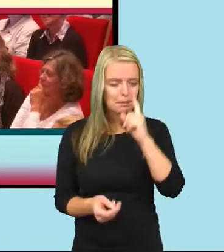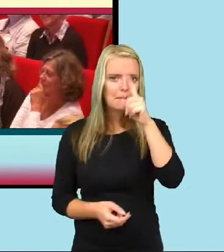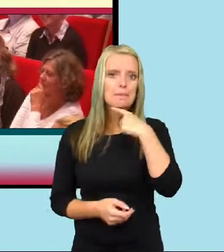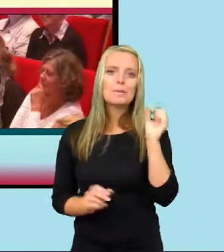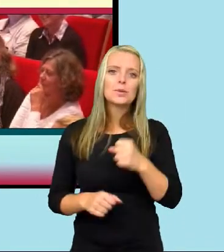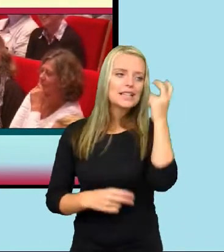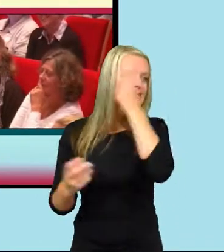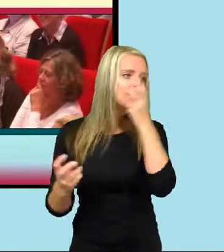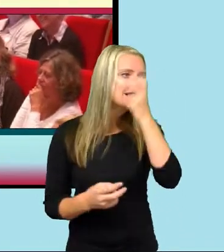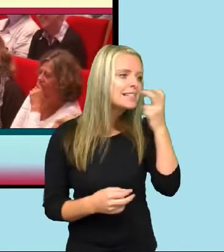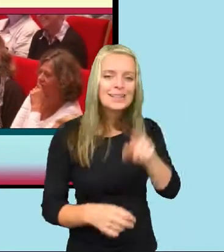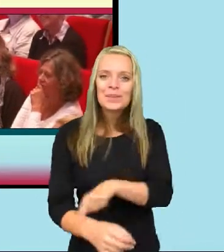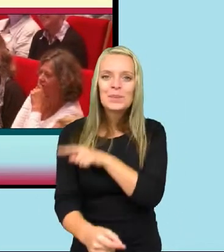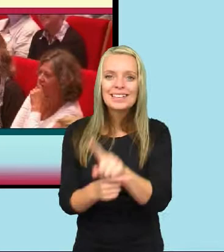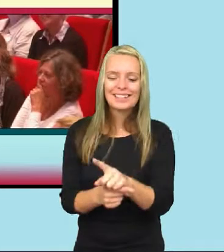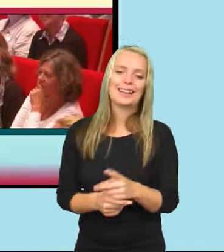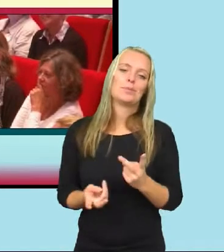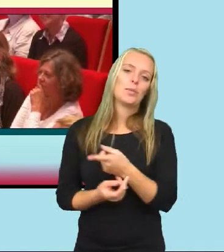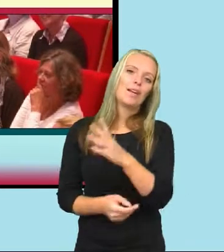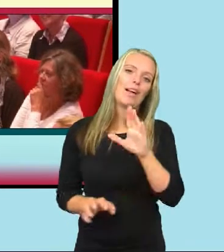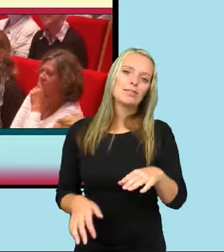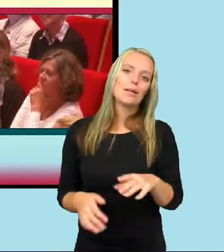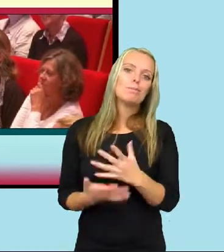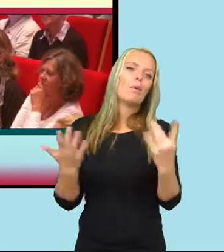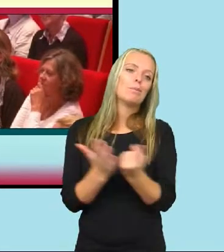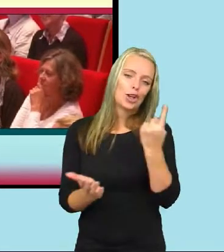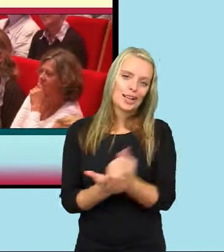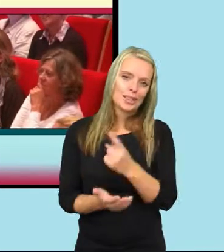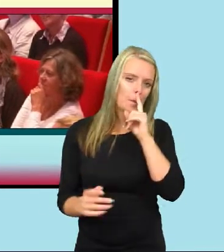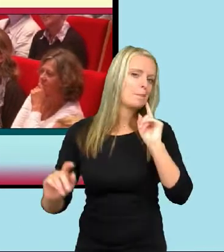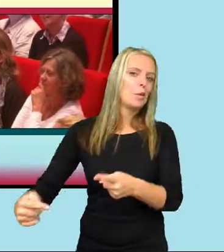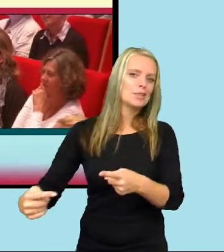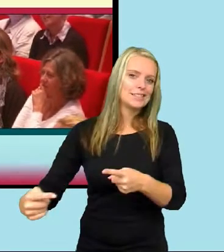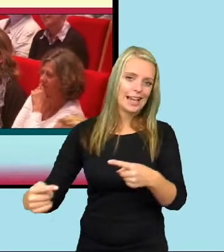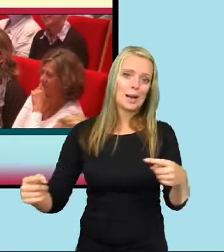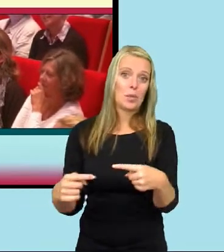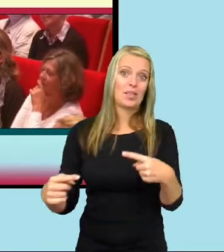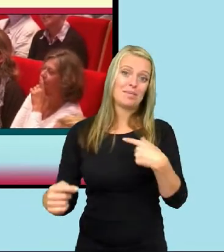rätt länge. Så hon har haft mycket möjligheter att protestera mot sin dumma pappa.